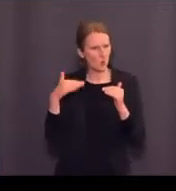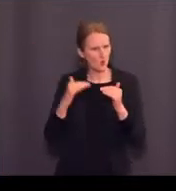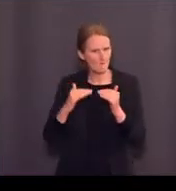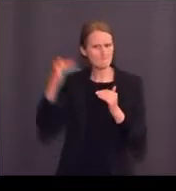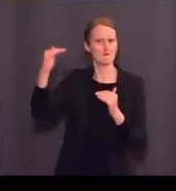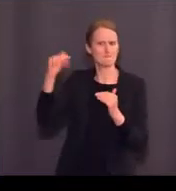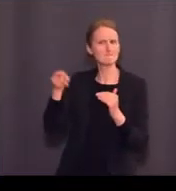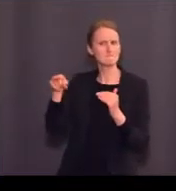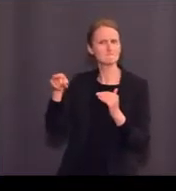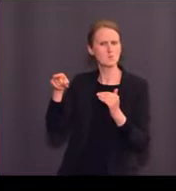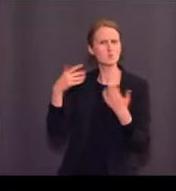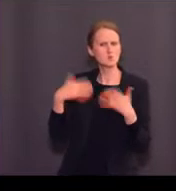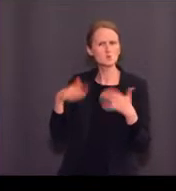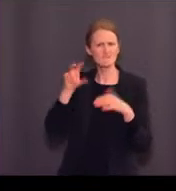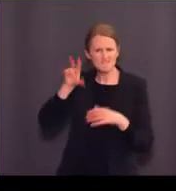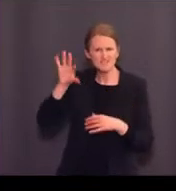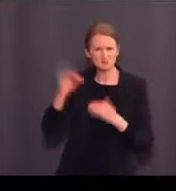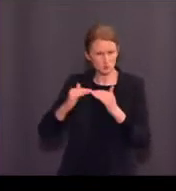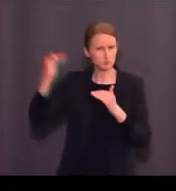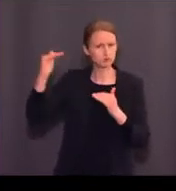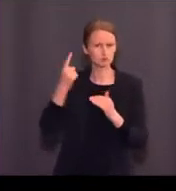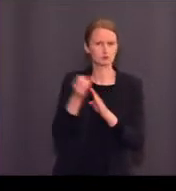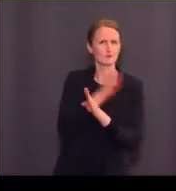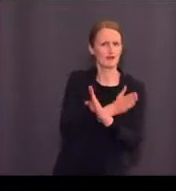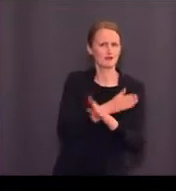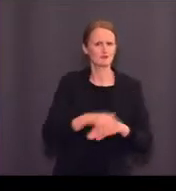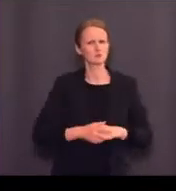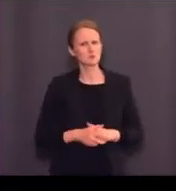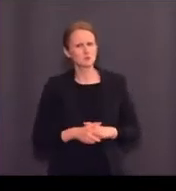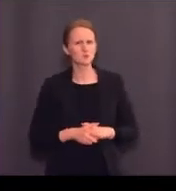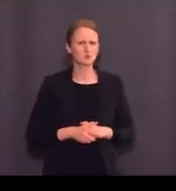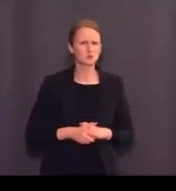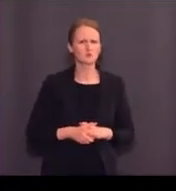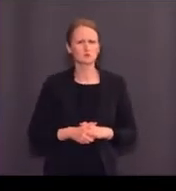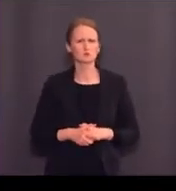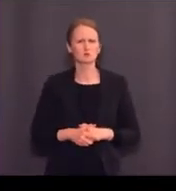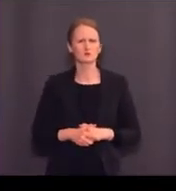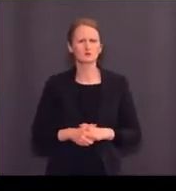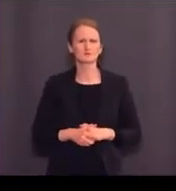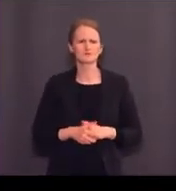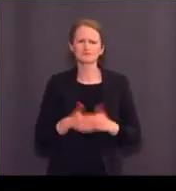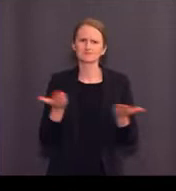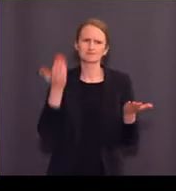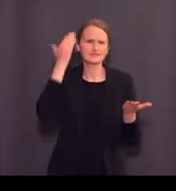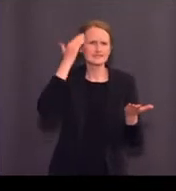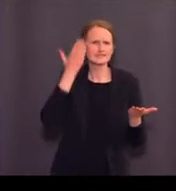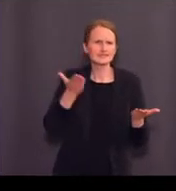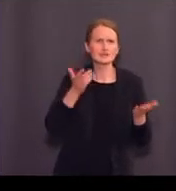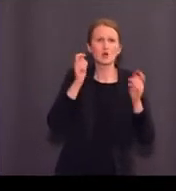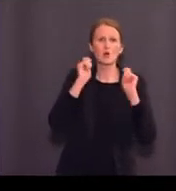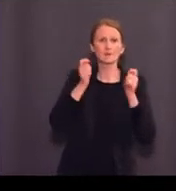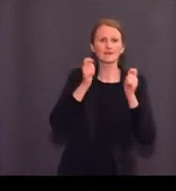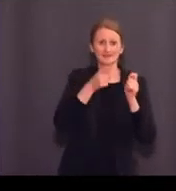simples admissions. Dans la balance, comme il y a pour l'instant plus de patients qui sont admis que de patients qui sortent de l'hôpital, nous